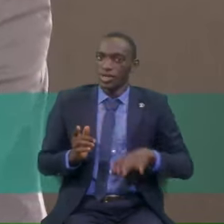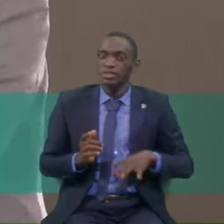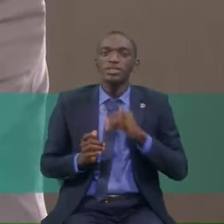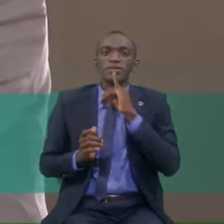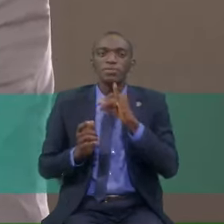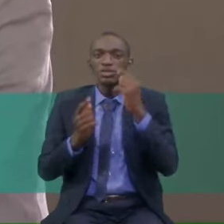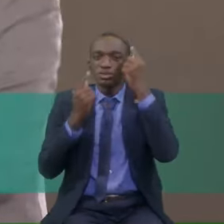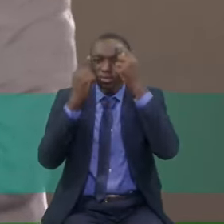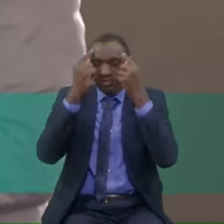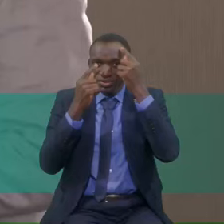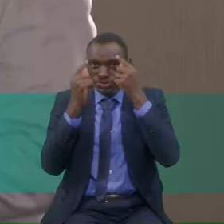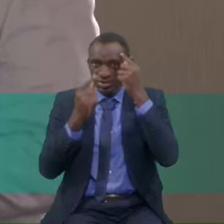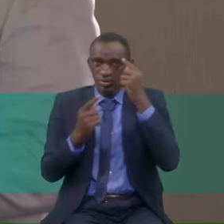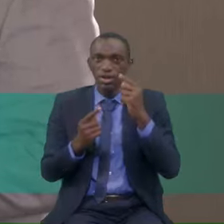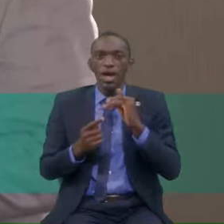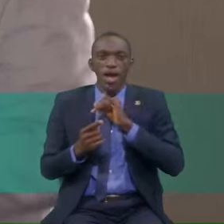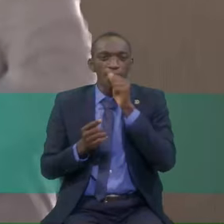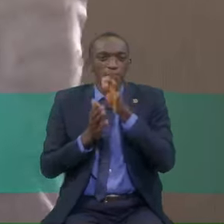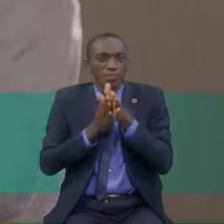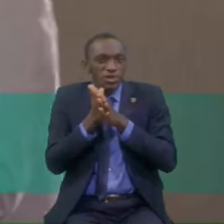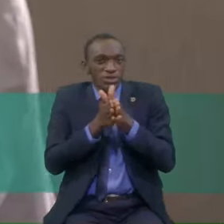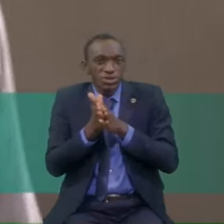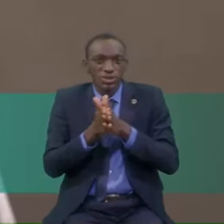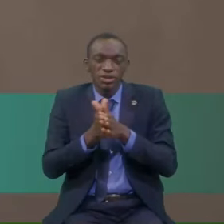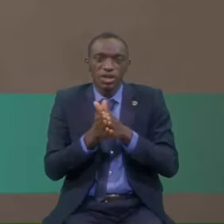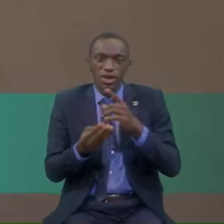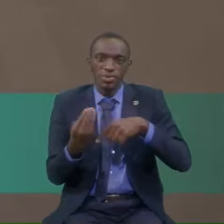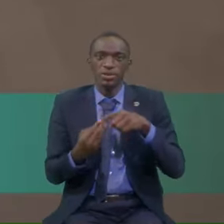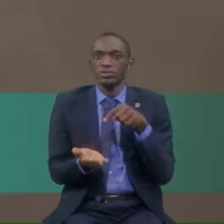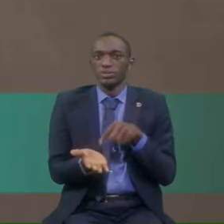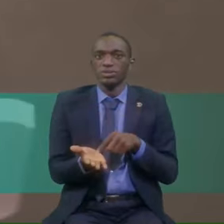Jésus-Christ se soucie de nous.